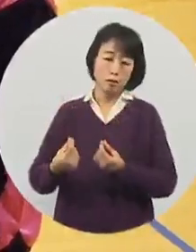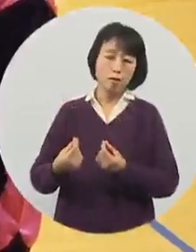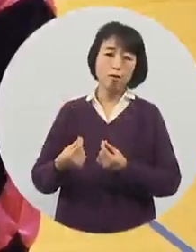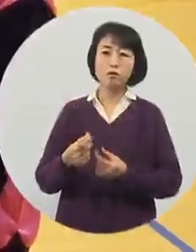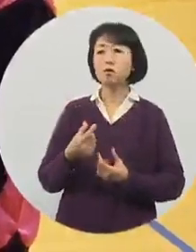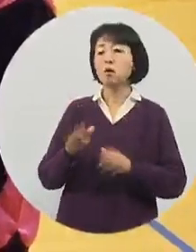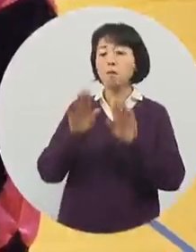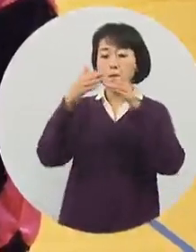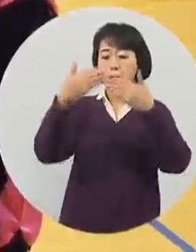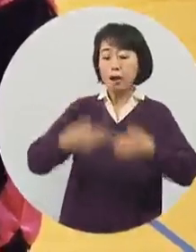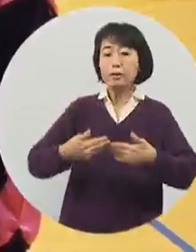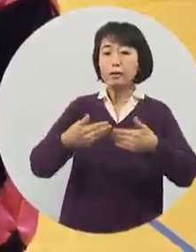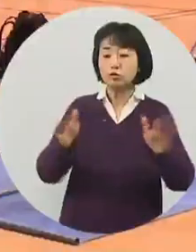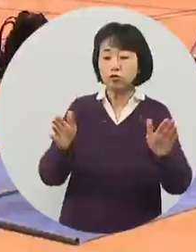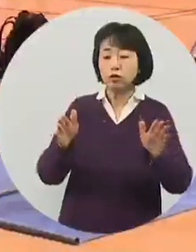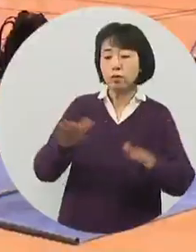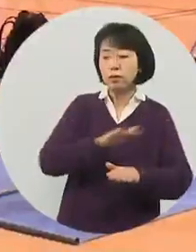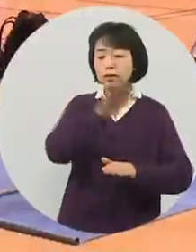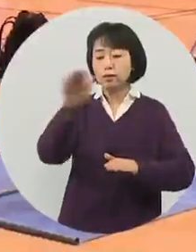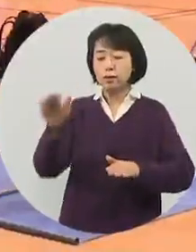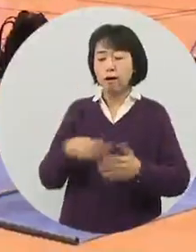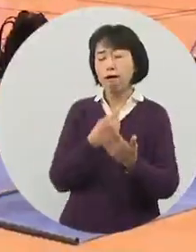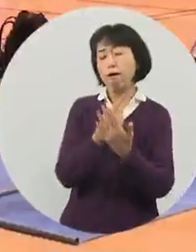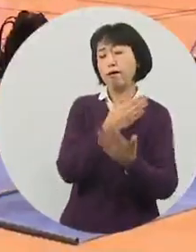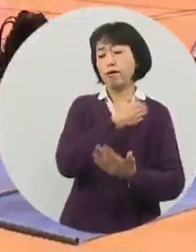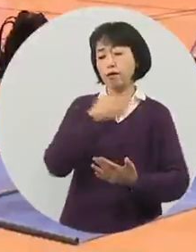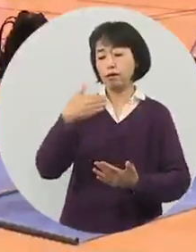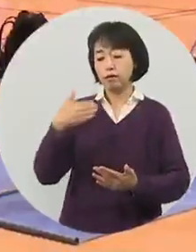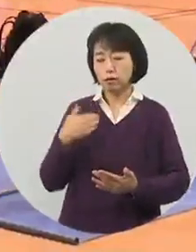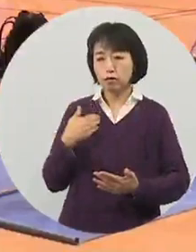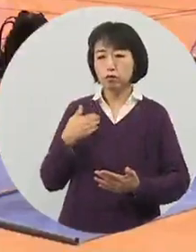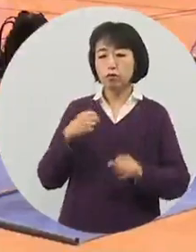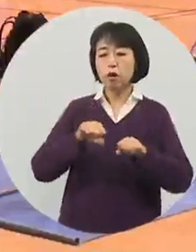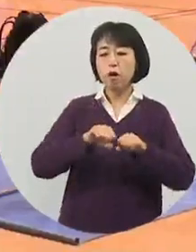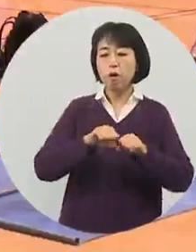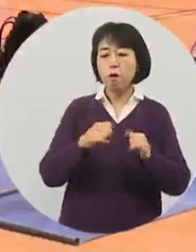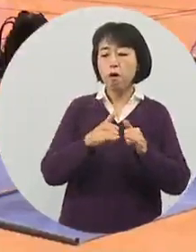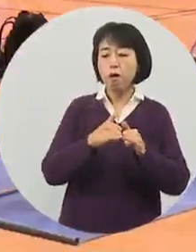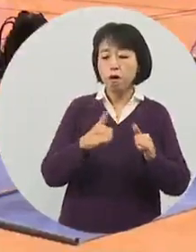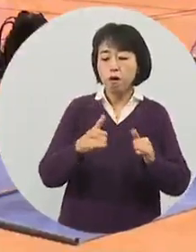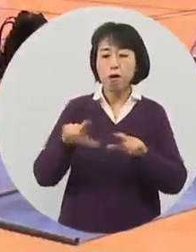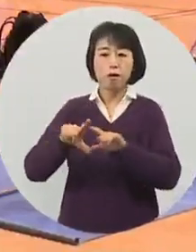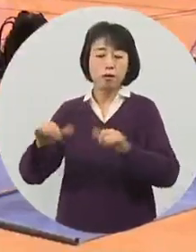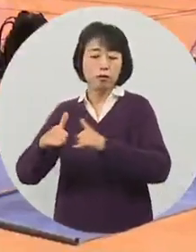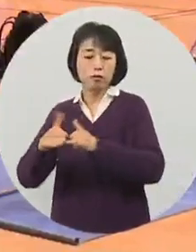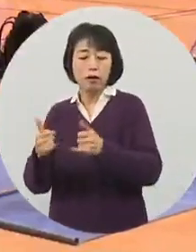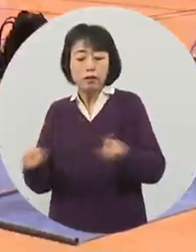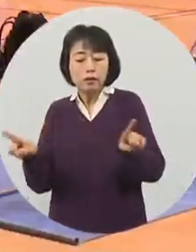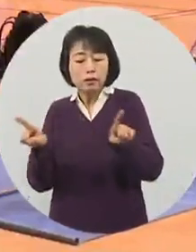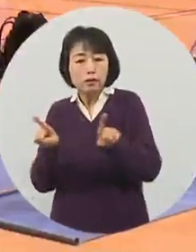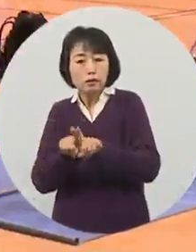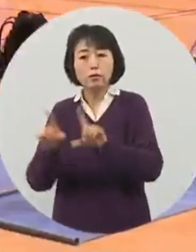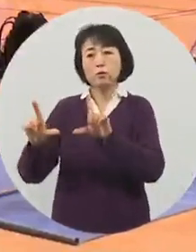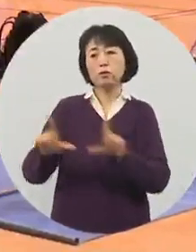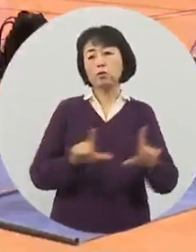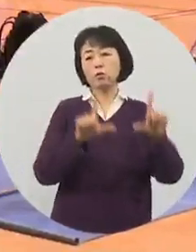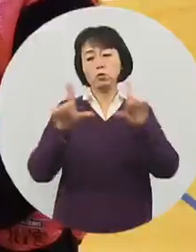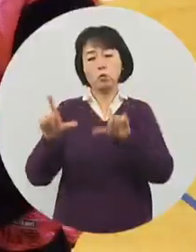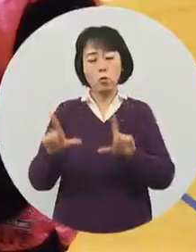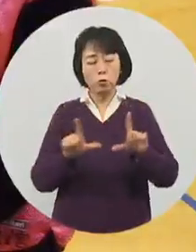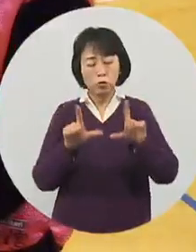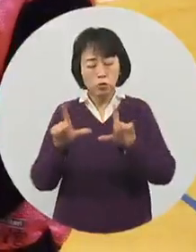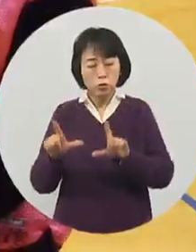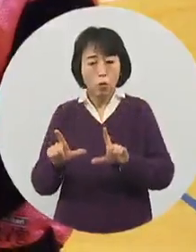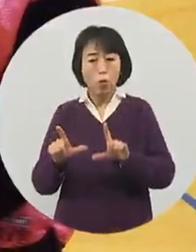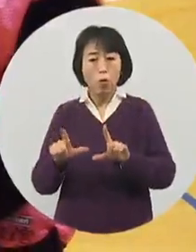当に多くの方が参加できて、障害ある方とやっぱり時を一緒にこう時間を過ごすことによって